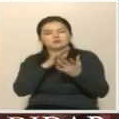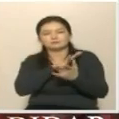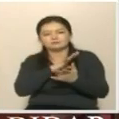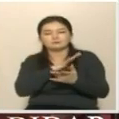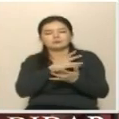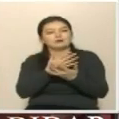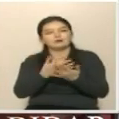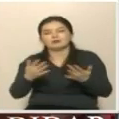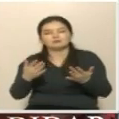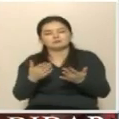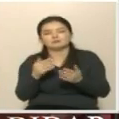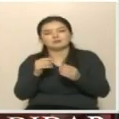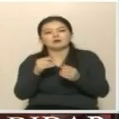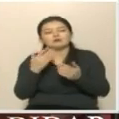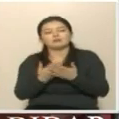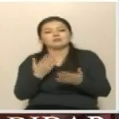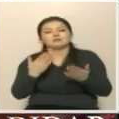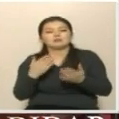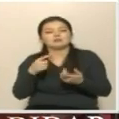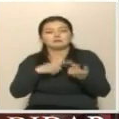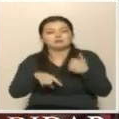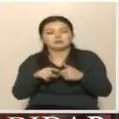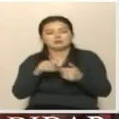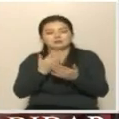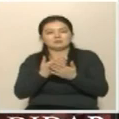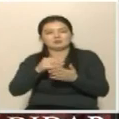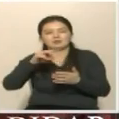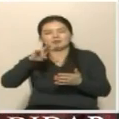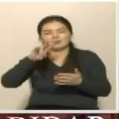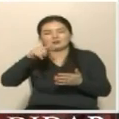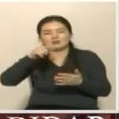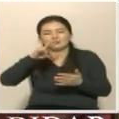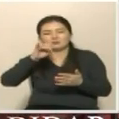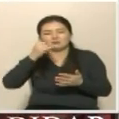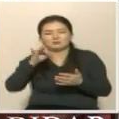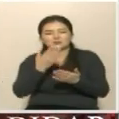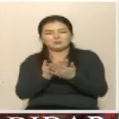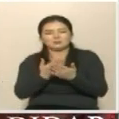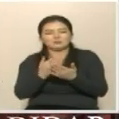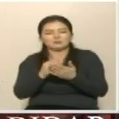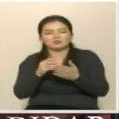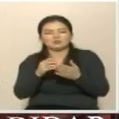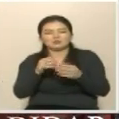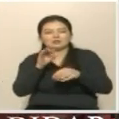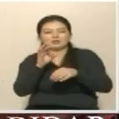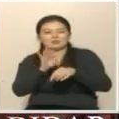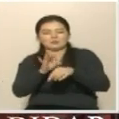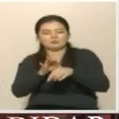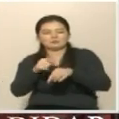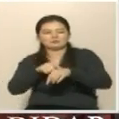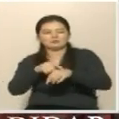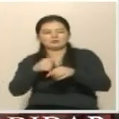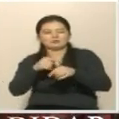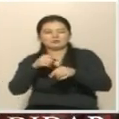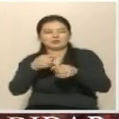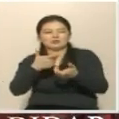какой-нибудь инфекцией если мы допустим гнойную инфекцию стрептококковую инфекцию мы увидим сразу буквально через два дня